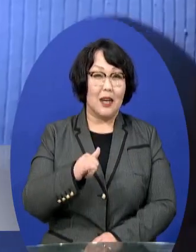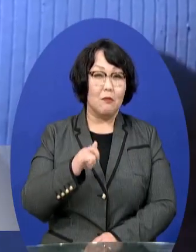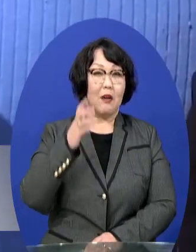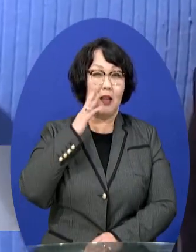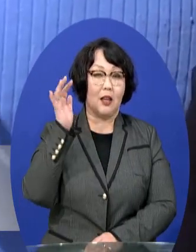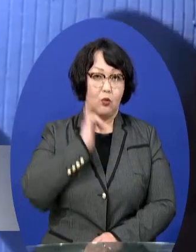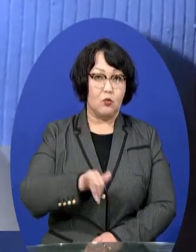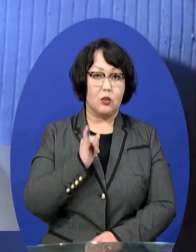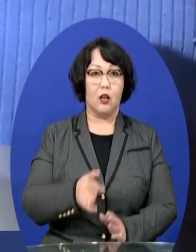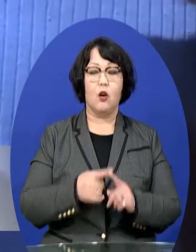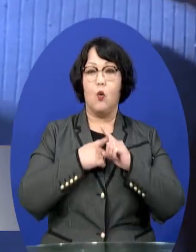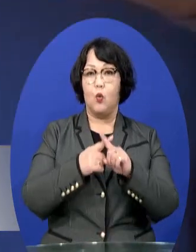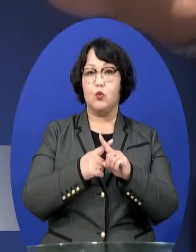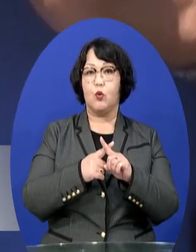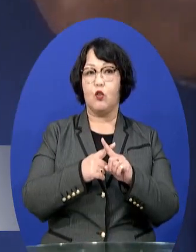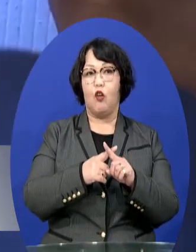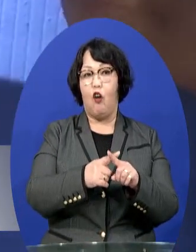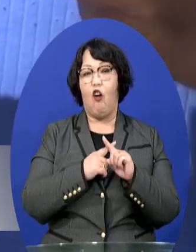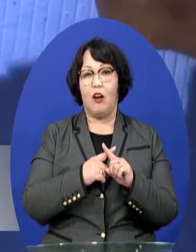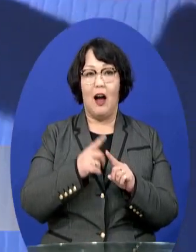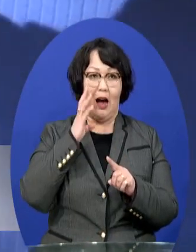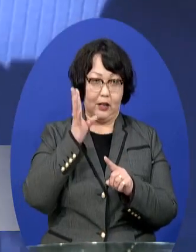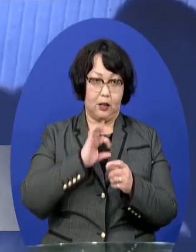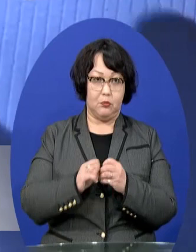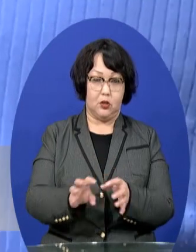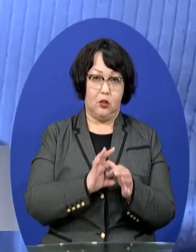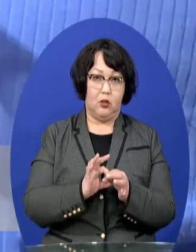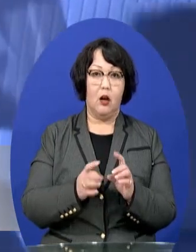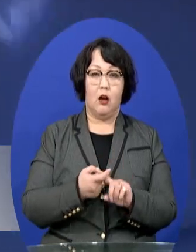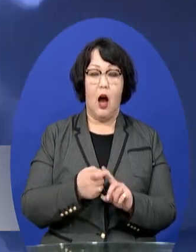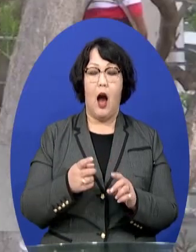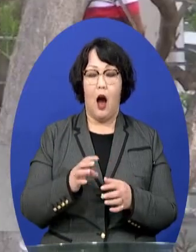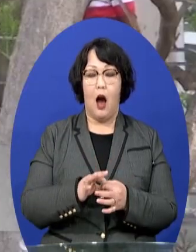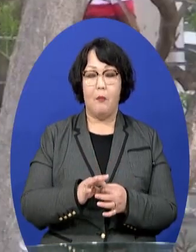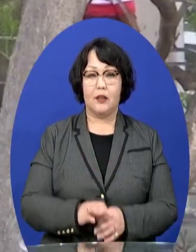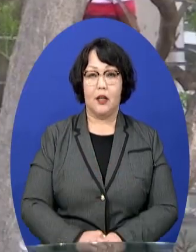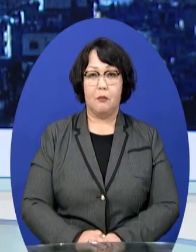үзүүлэх хориг арга хэмжээч хамаатай хэмээн онцолсон байна.